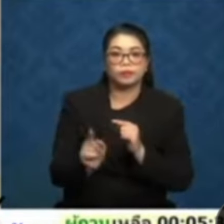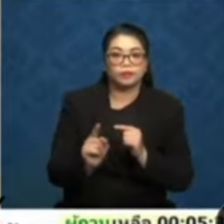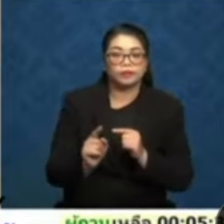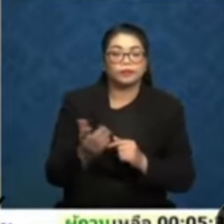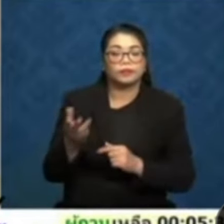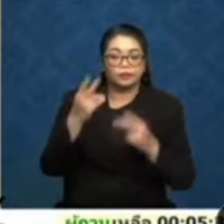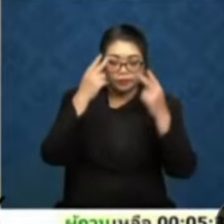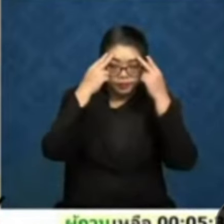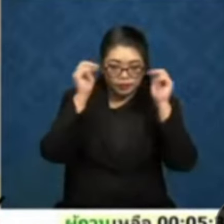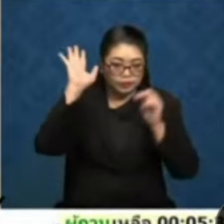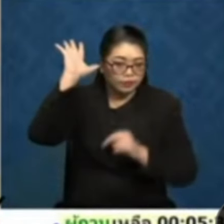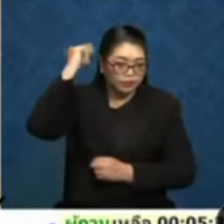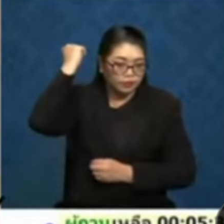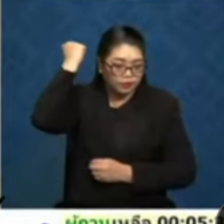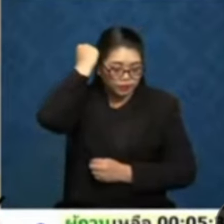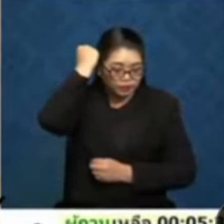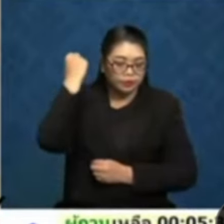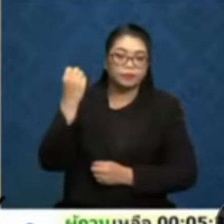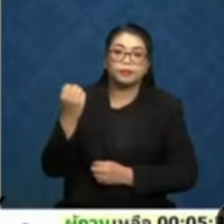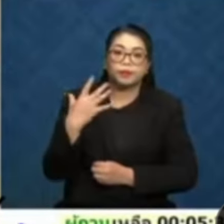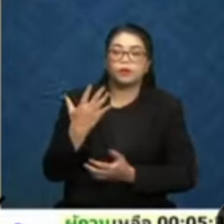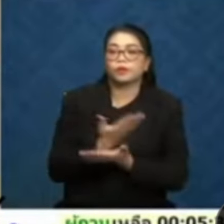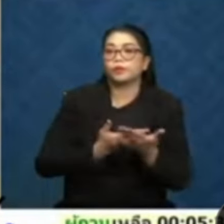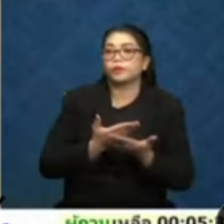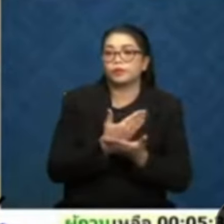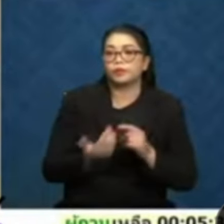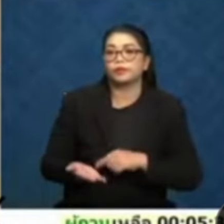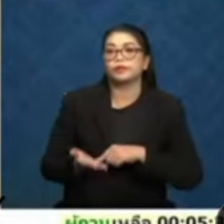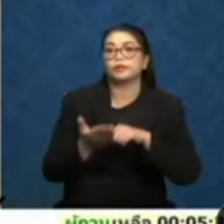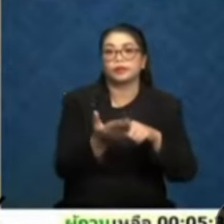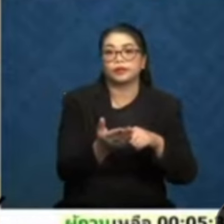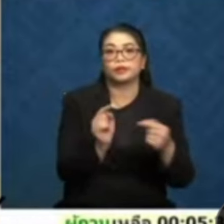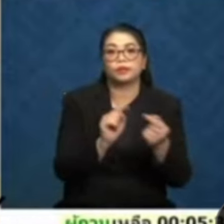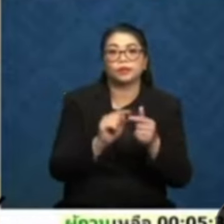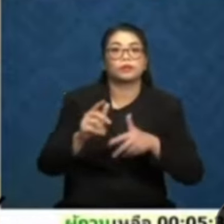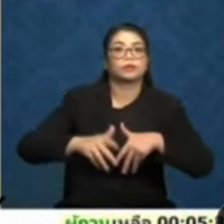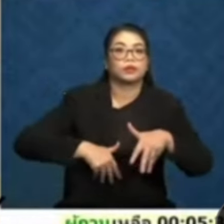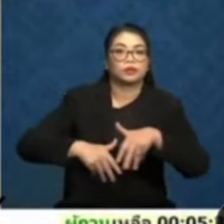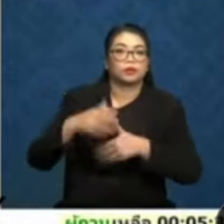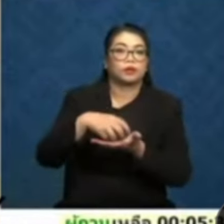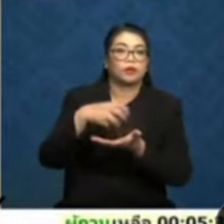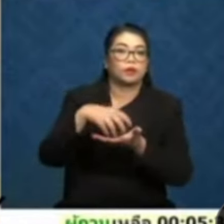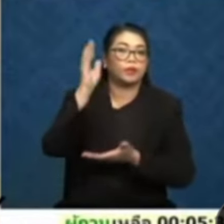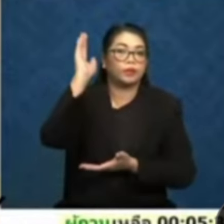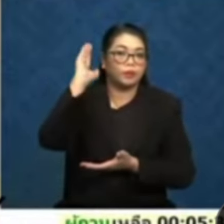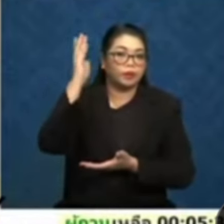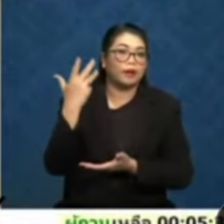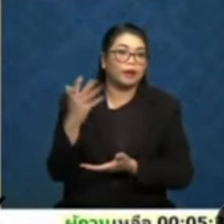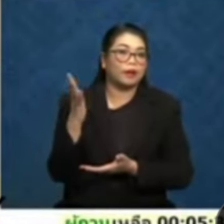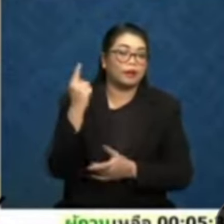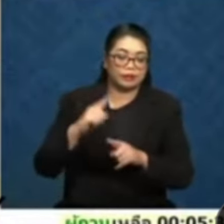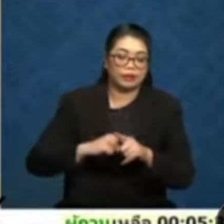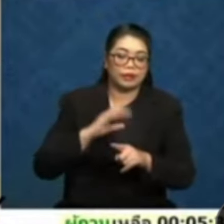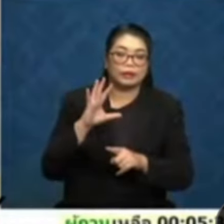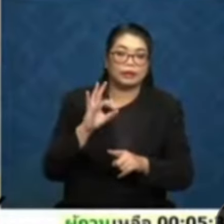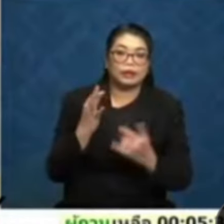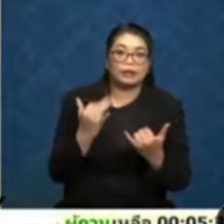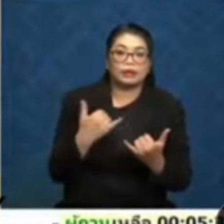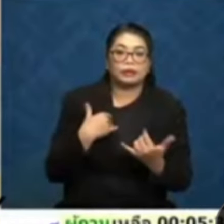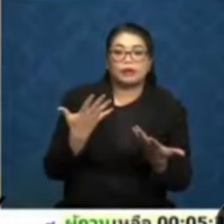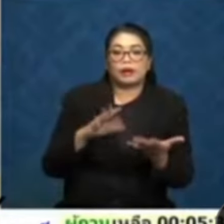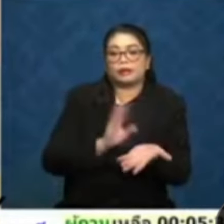ท่านนายกรัฐมนตรีแพรทองธาชินวัตรท่านเองก็ได้นำเสนอกับเอ่อพี่น้องประชาชนนะคะที่ในเดือนกันยายนนี้ก็